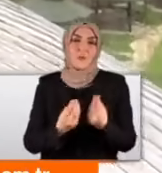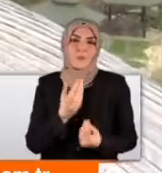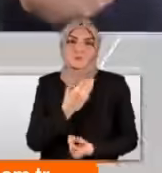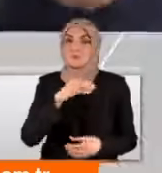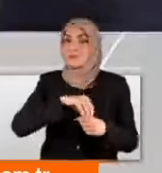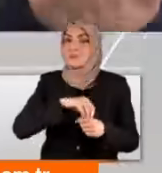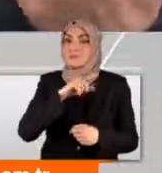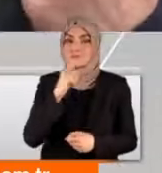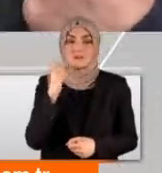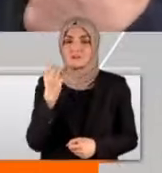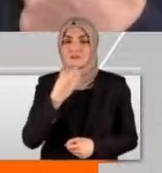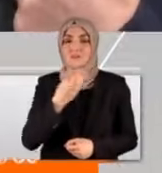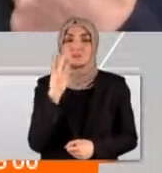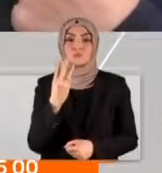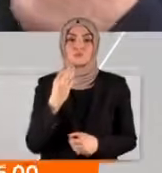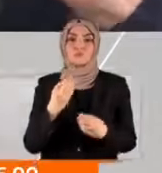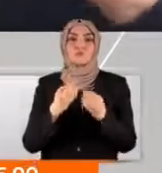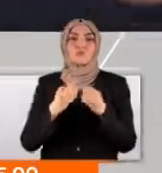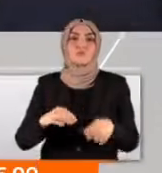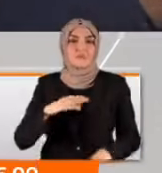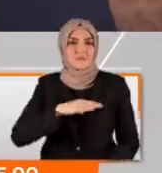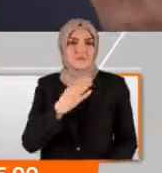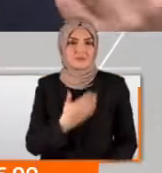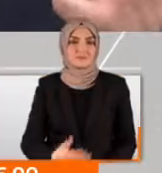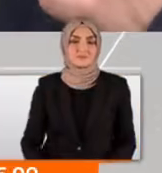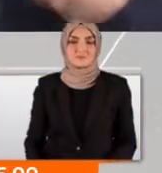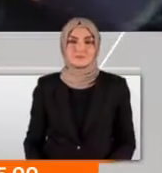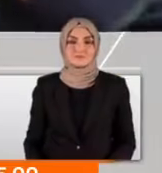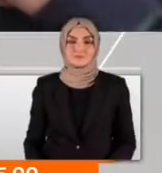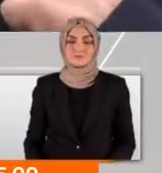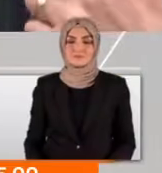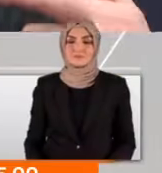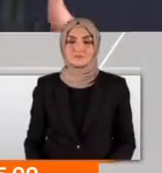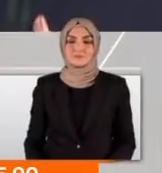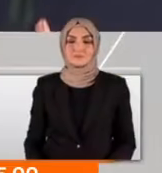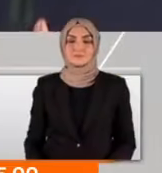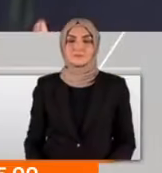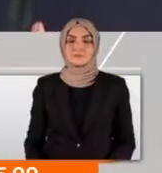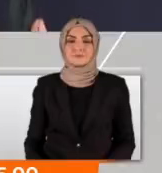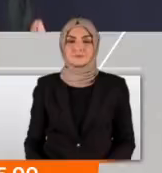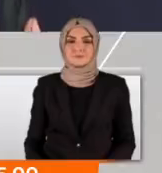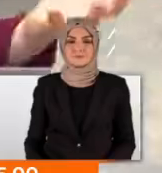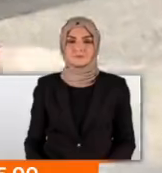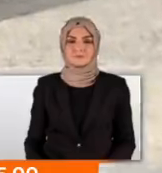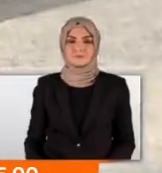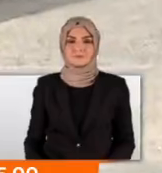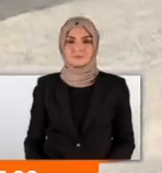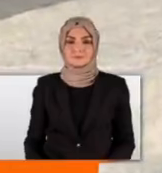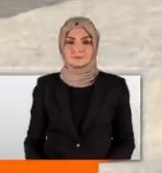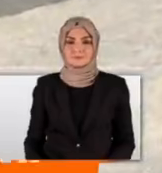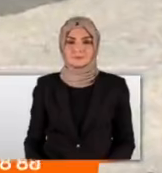tane tavarruk kalıyor Burada Normalde gidiyorlar aslında Ama burayı çok sevdiğim caminin bilhassa